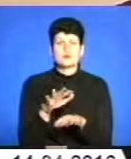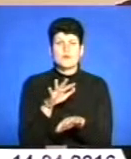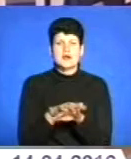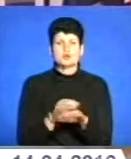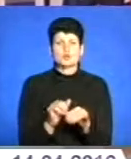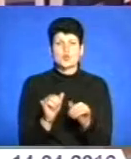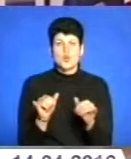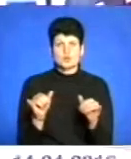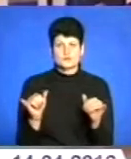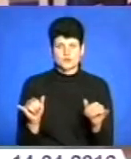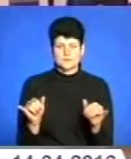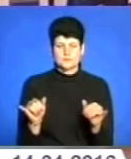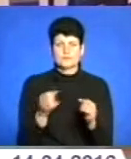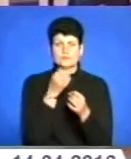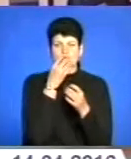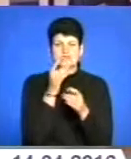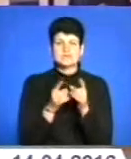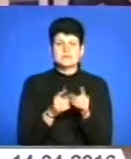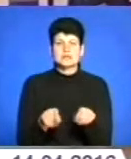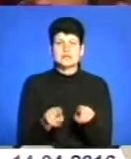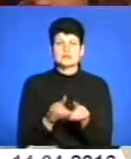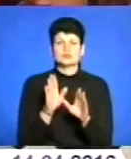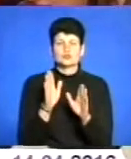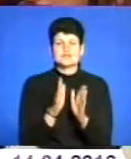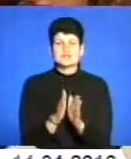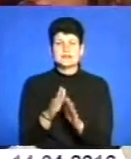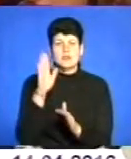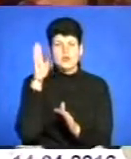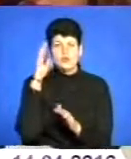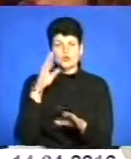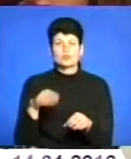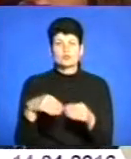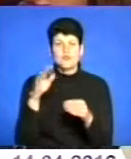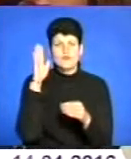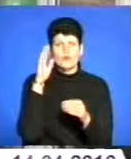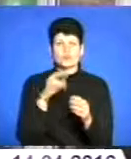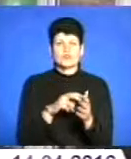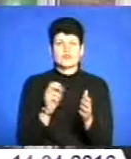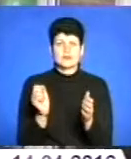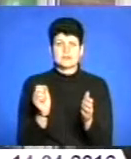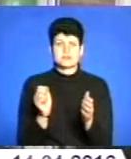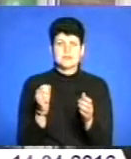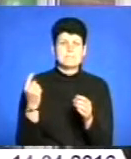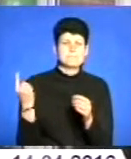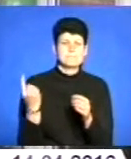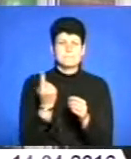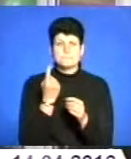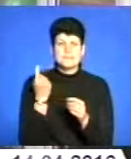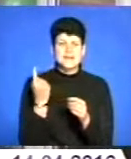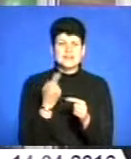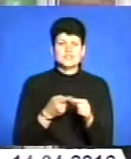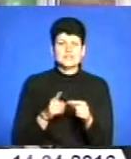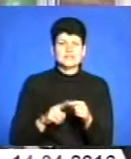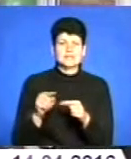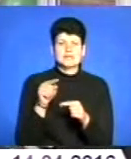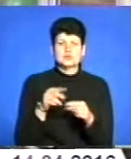розвитку. Позитивні зміни також відбудуться в системі водопостачання та водовідведення. Перші ластівки – це вже